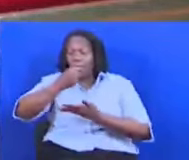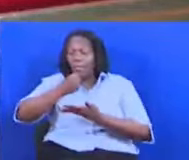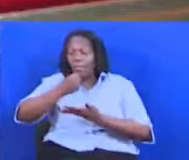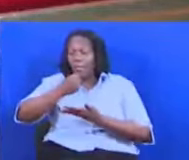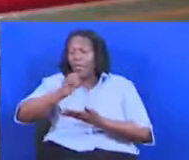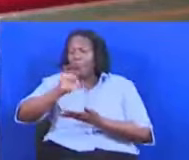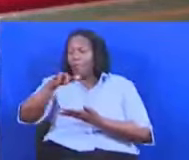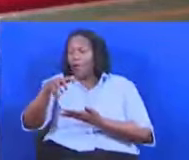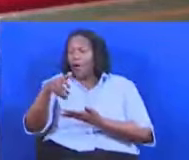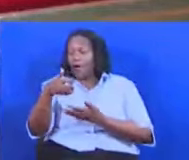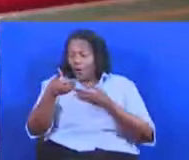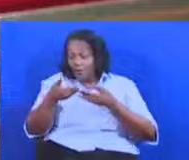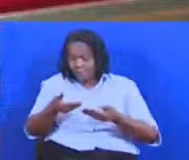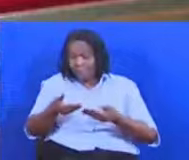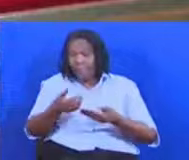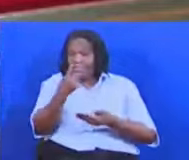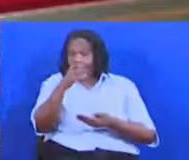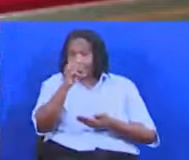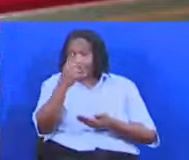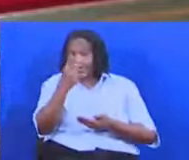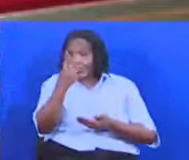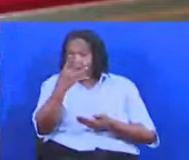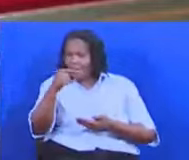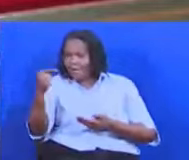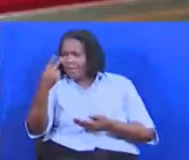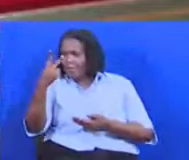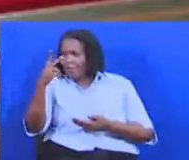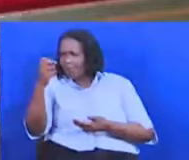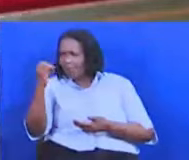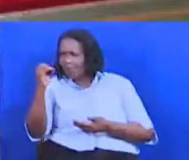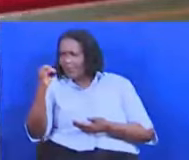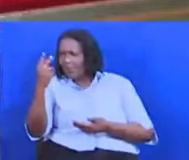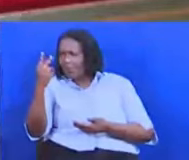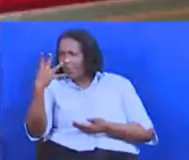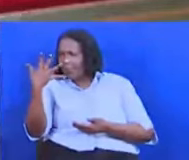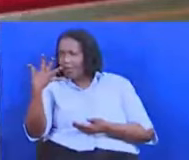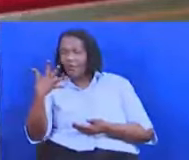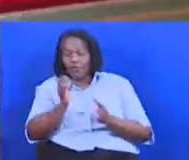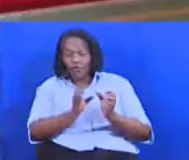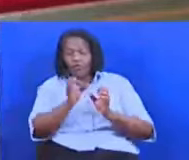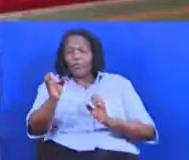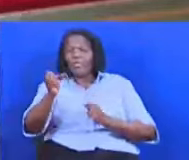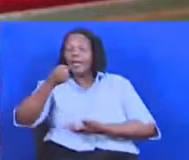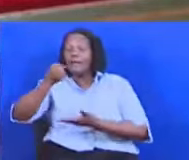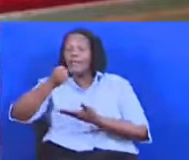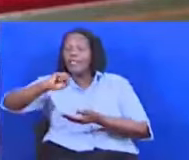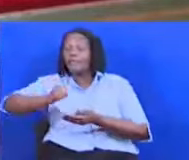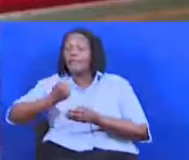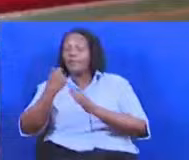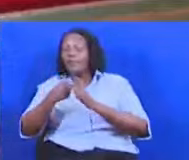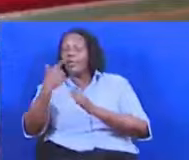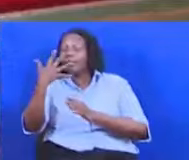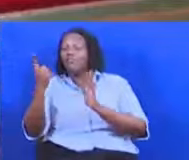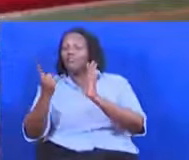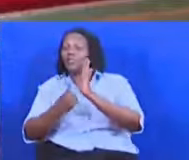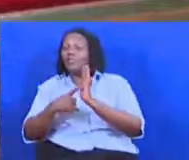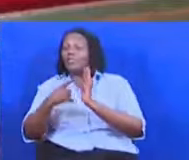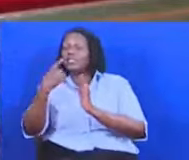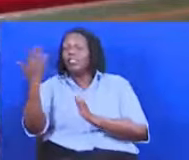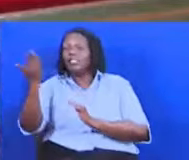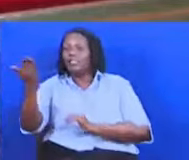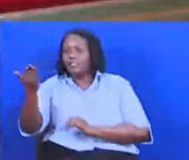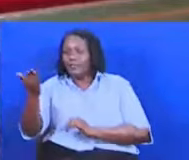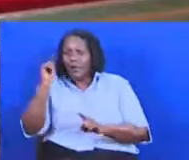mwaka 2024-2025, kata ya Mwongosi imetengewa shilingi milioni 560 kwa ajili ya